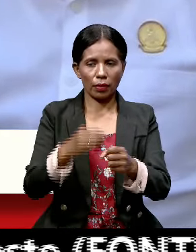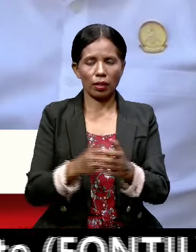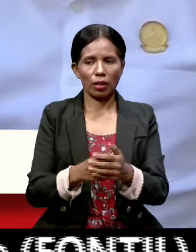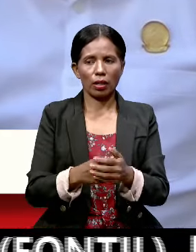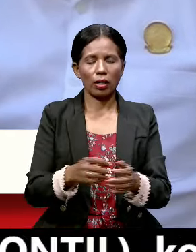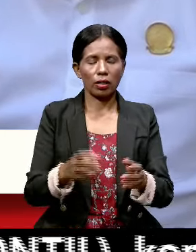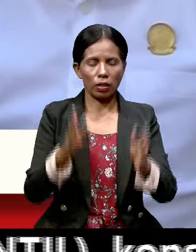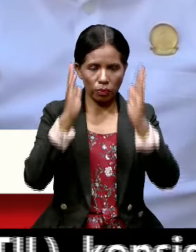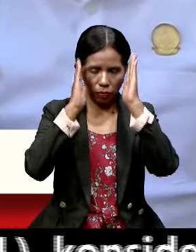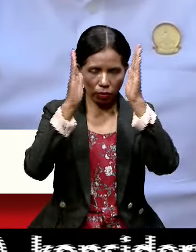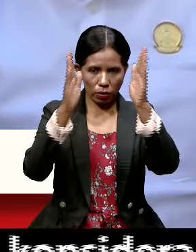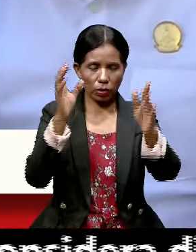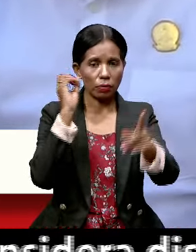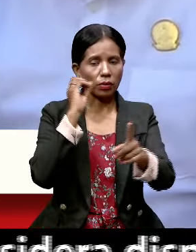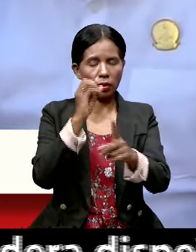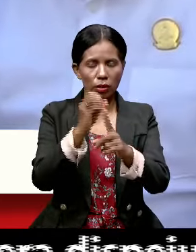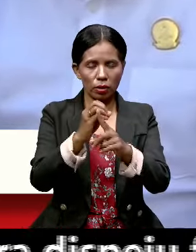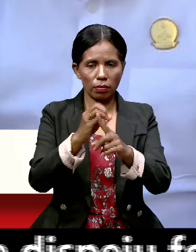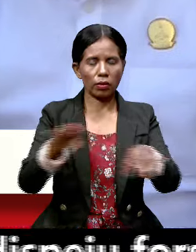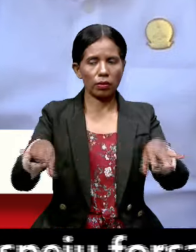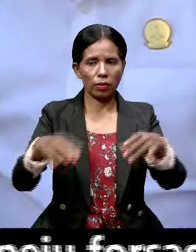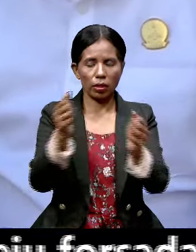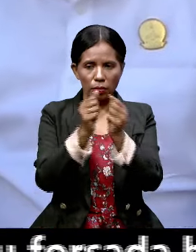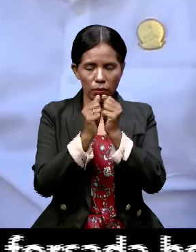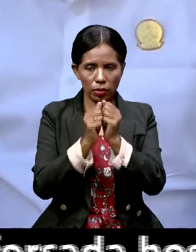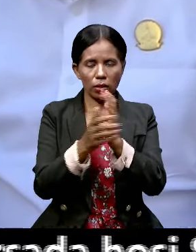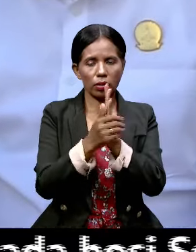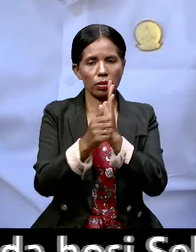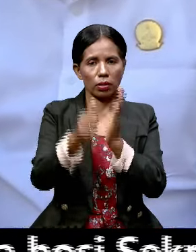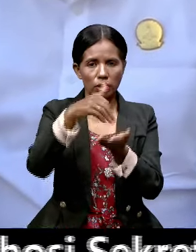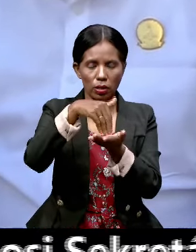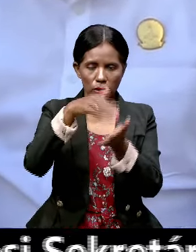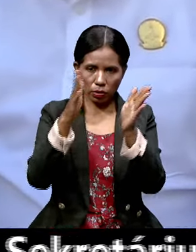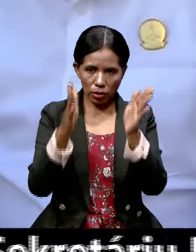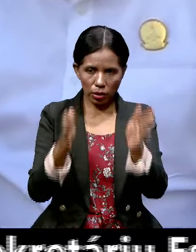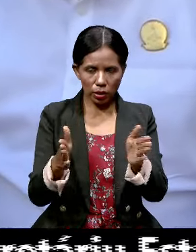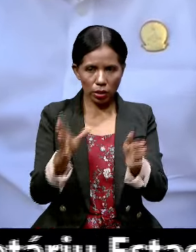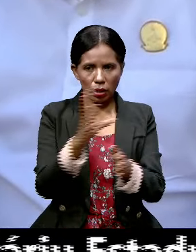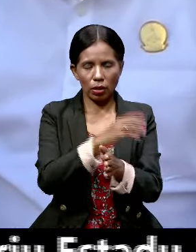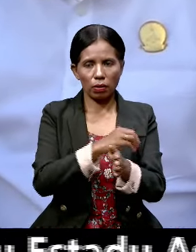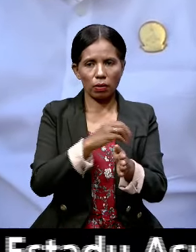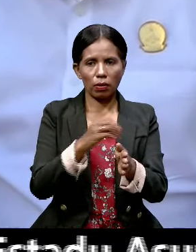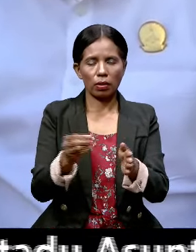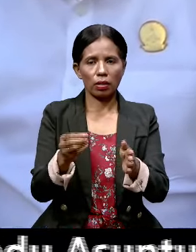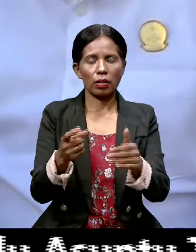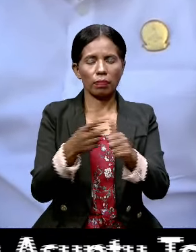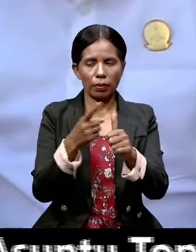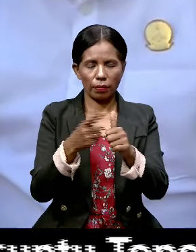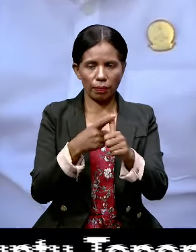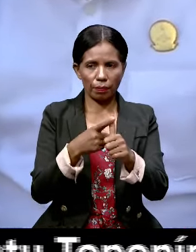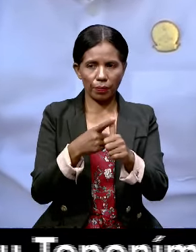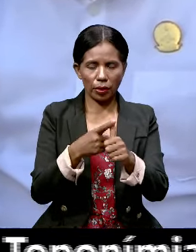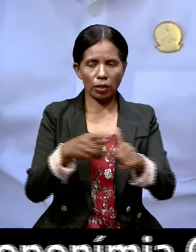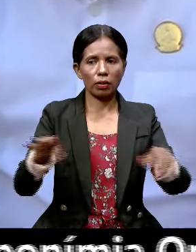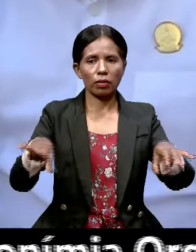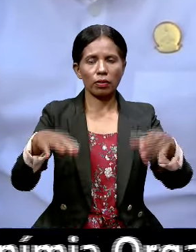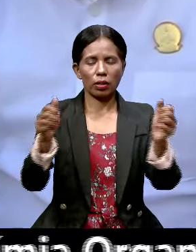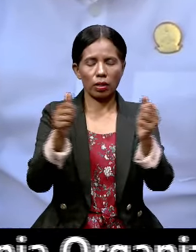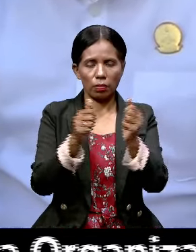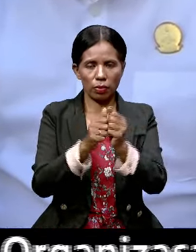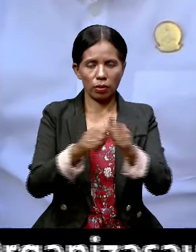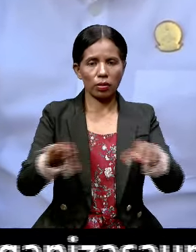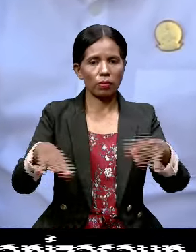yang tujuannya untuk menguatkan kapasitas alumni dan juga utamanya juga untuk bekerja